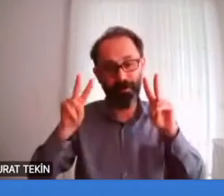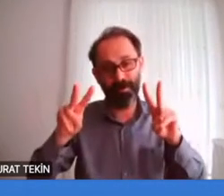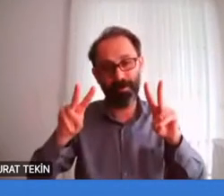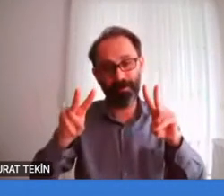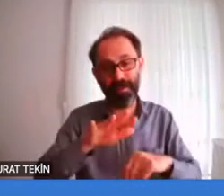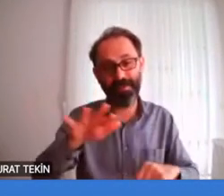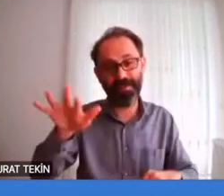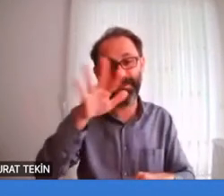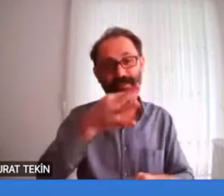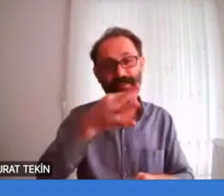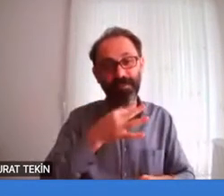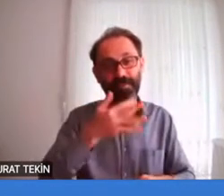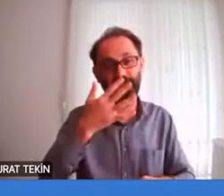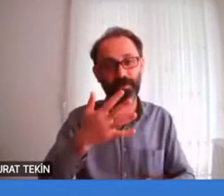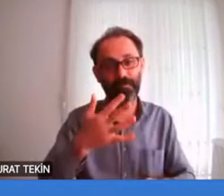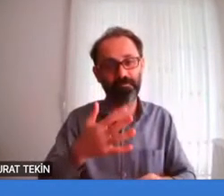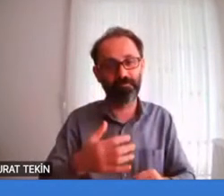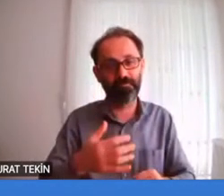Biz